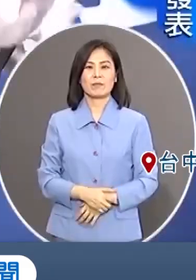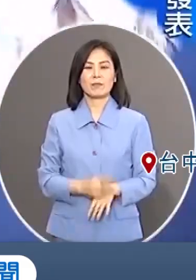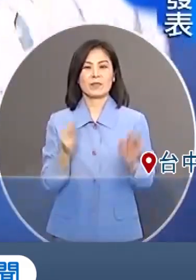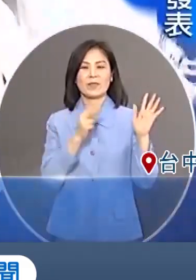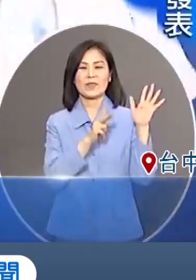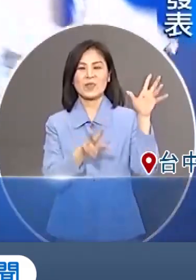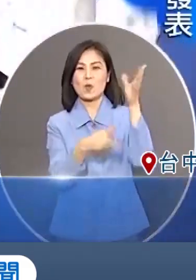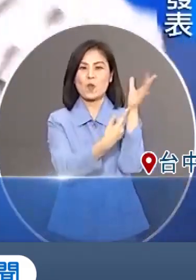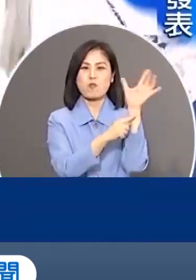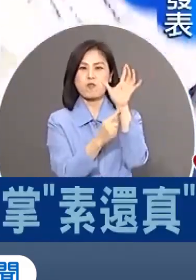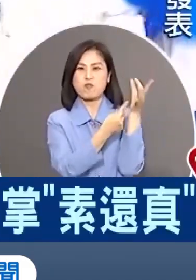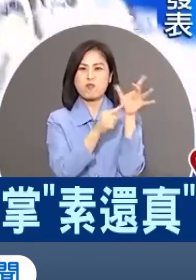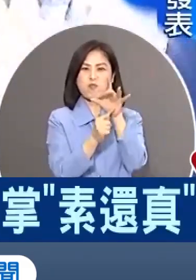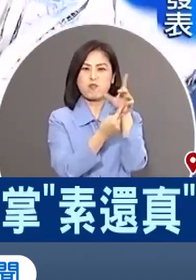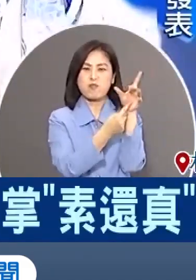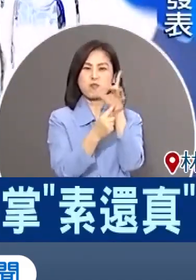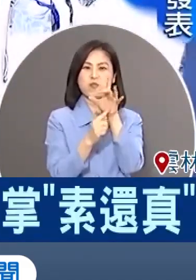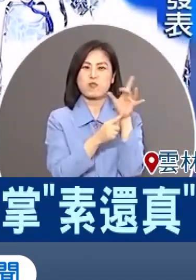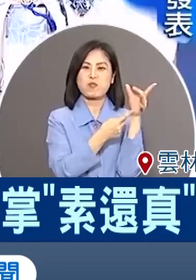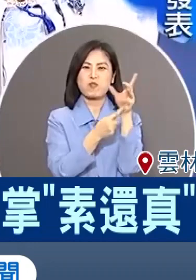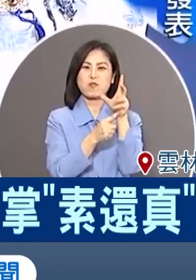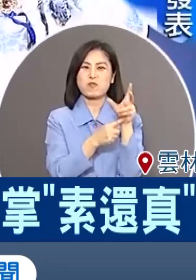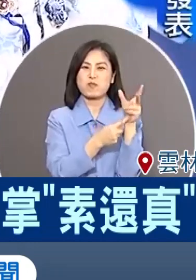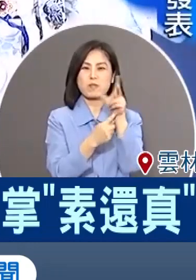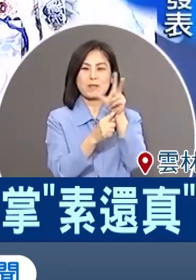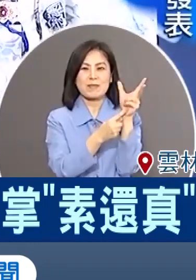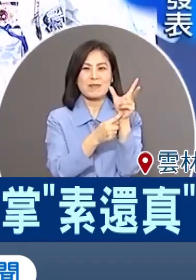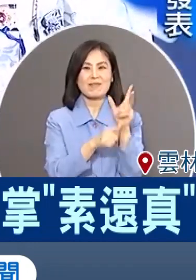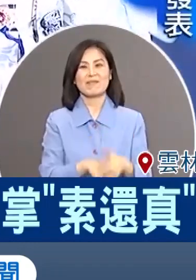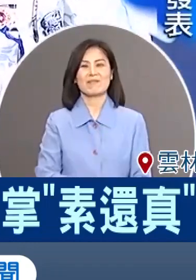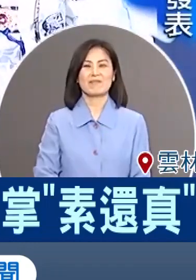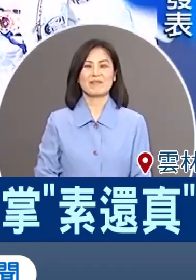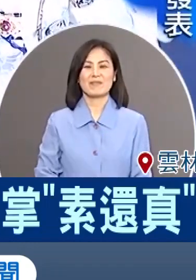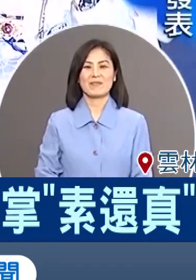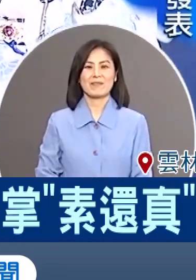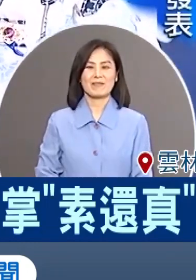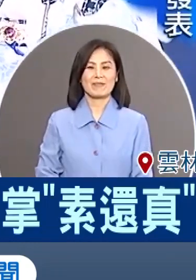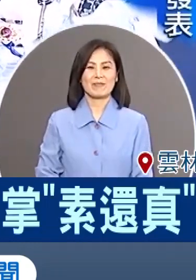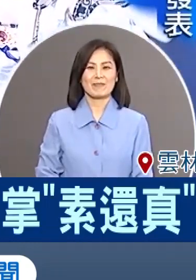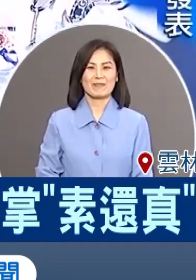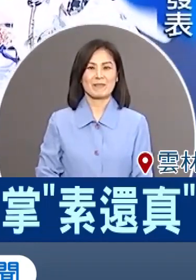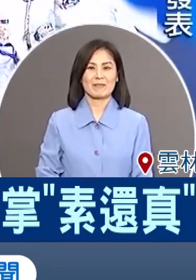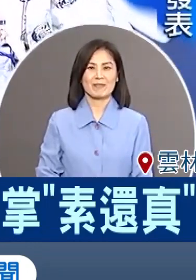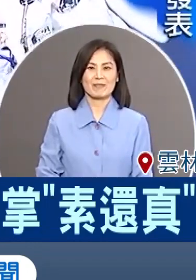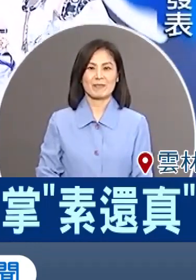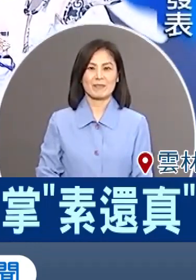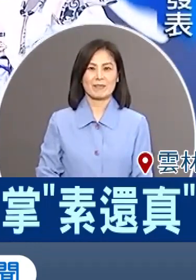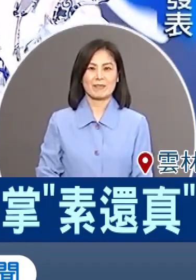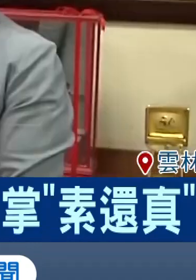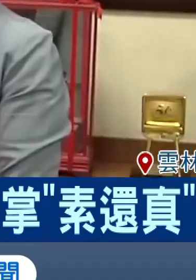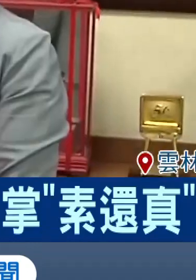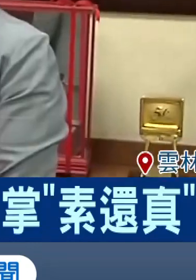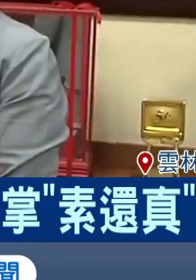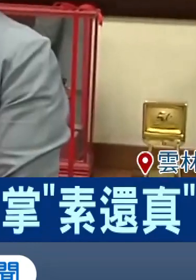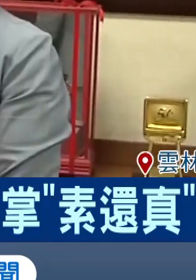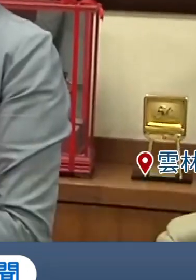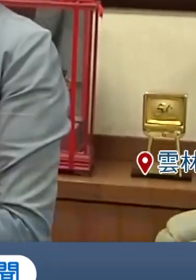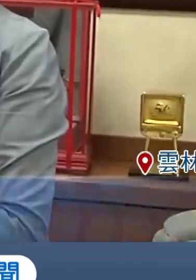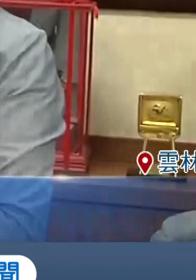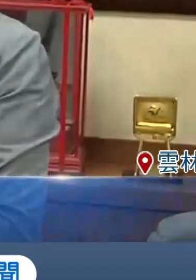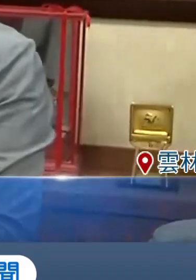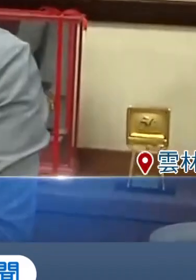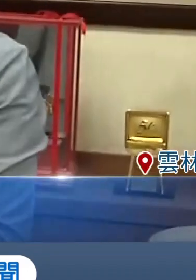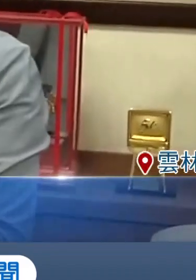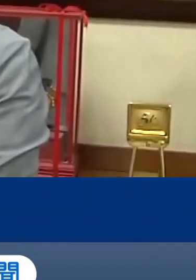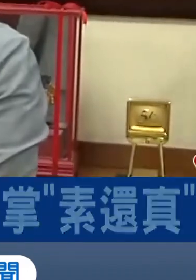环金来咯！ 郭台铭也在政见发表会上执掌寿环金戏偶，之前到云林拜会张立善。 寿环金也算